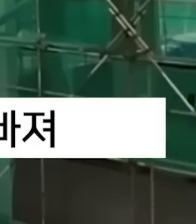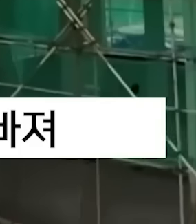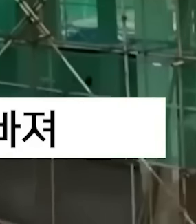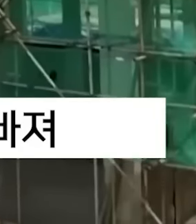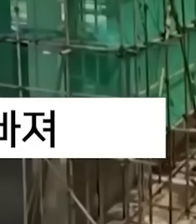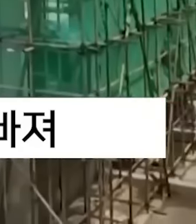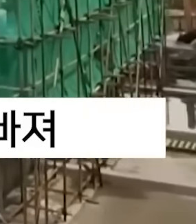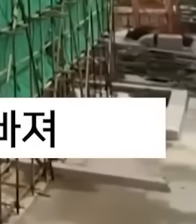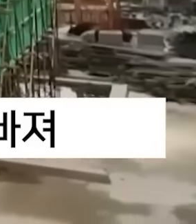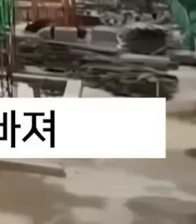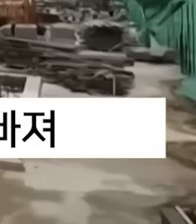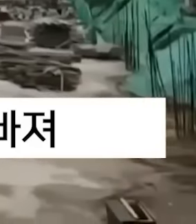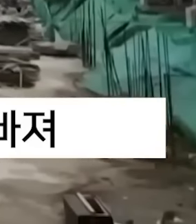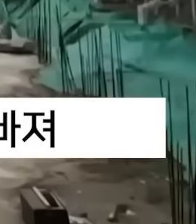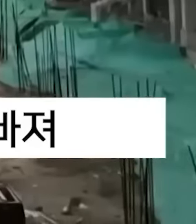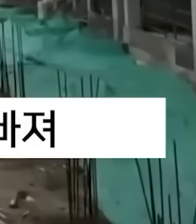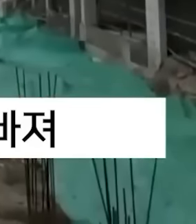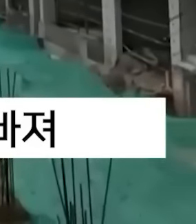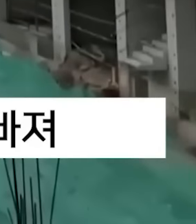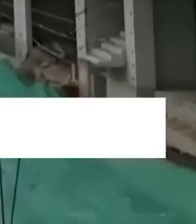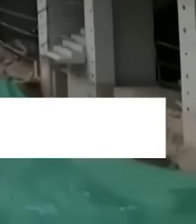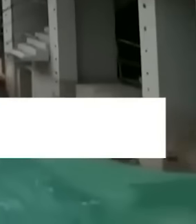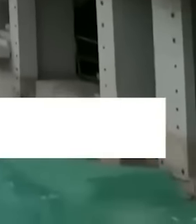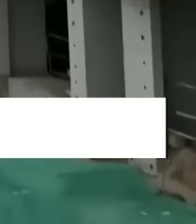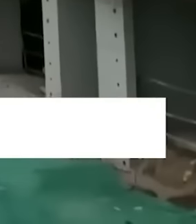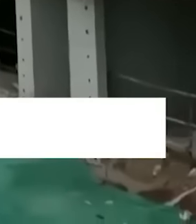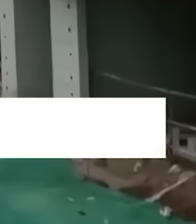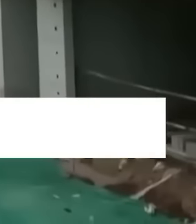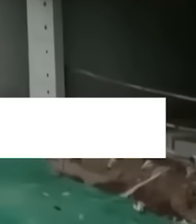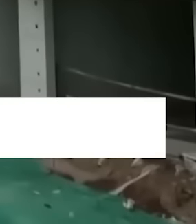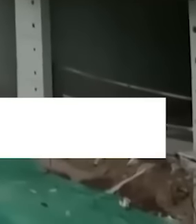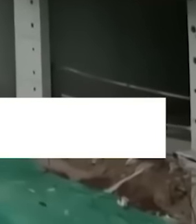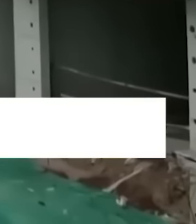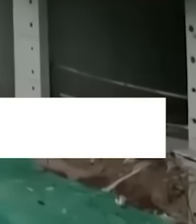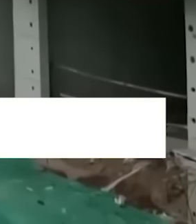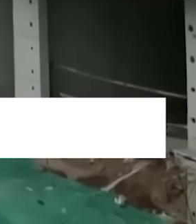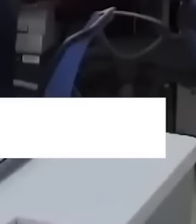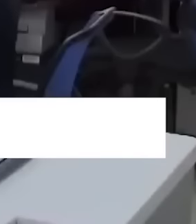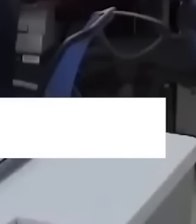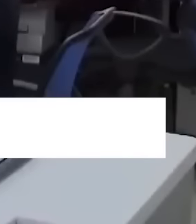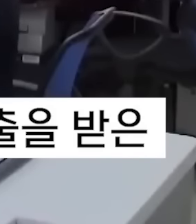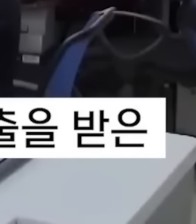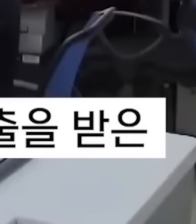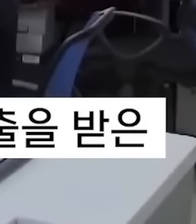업체들이 이따라 채무불이행 위기에 빠져 주택 매수 심리를 더욱